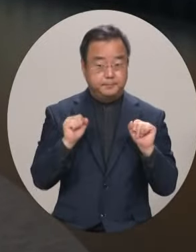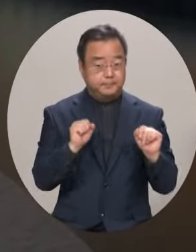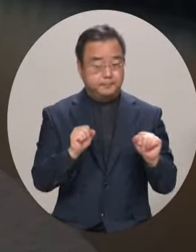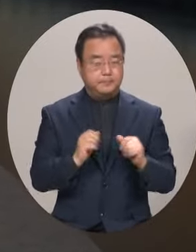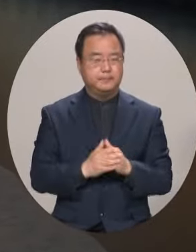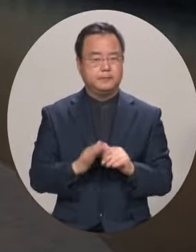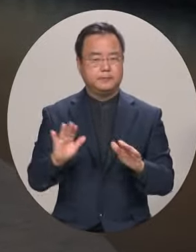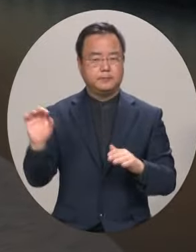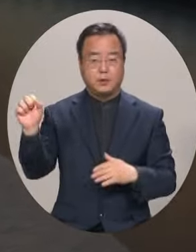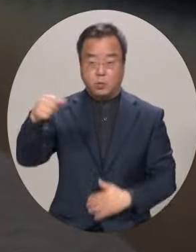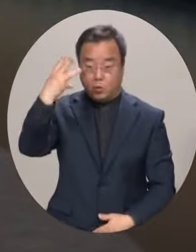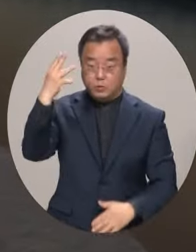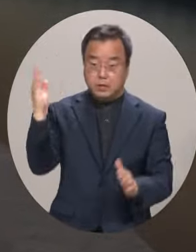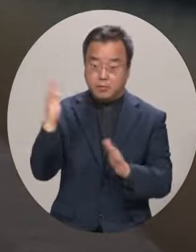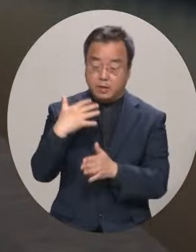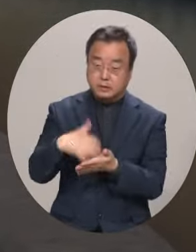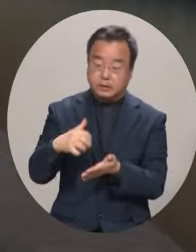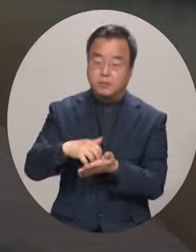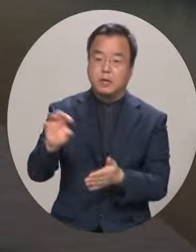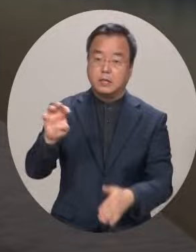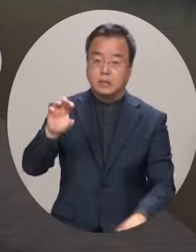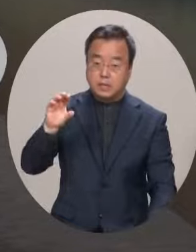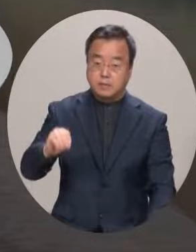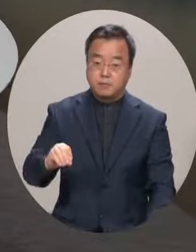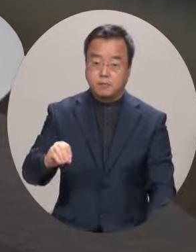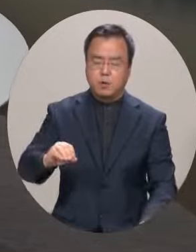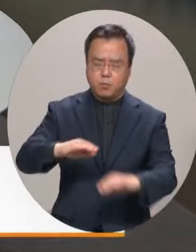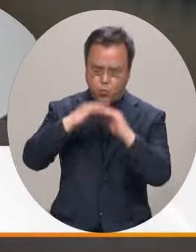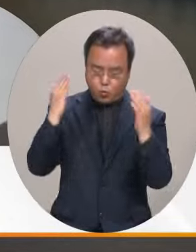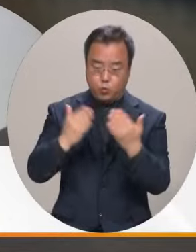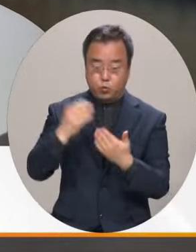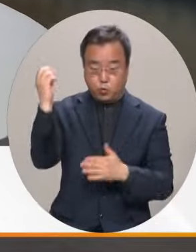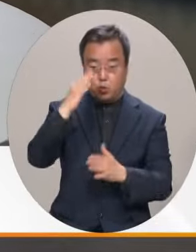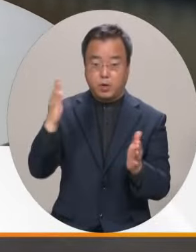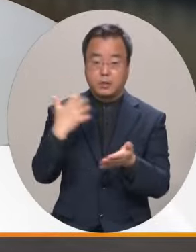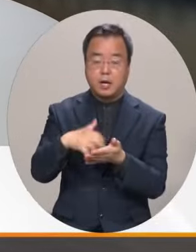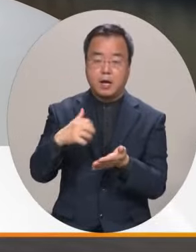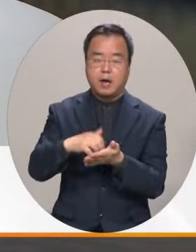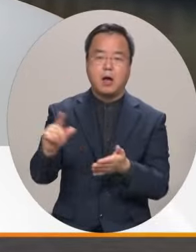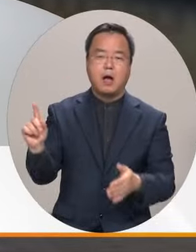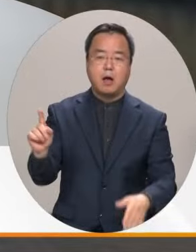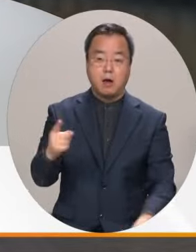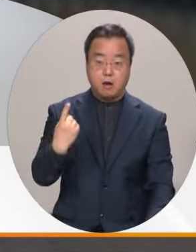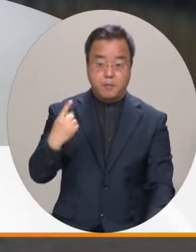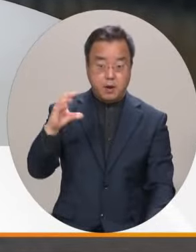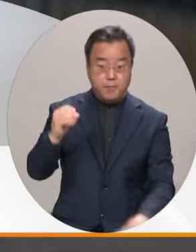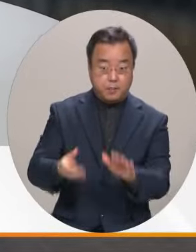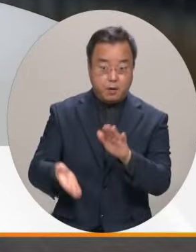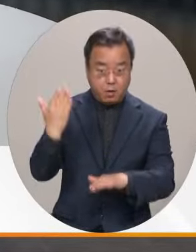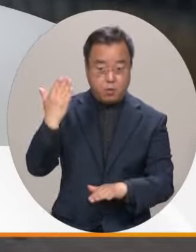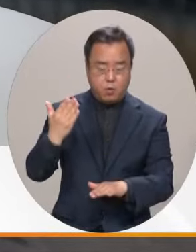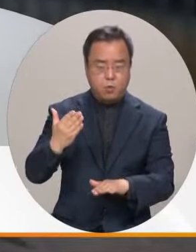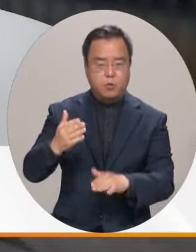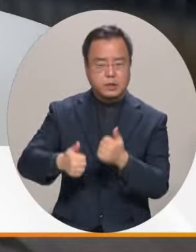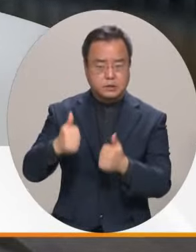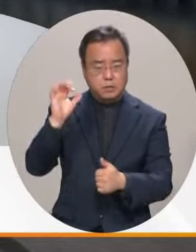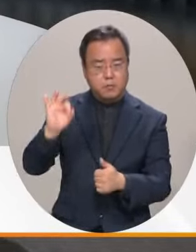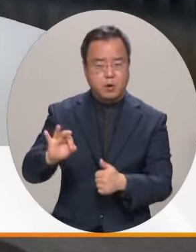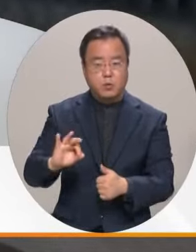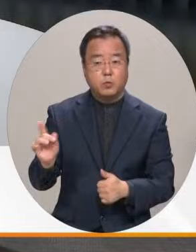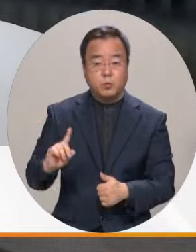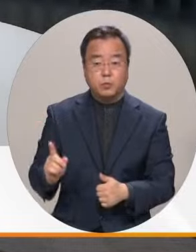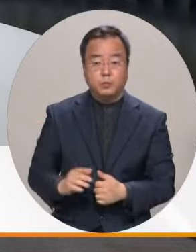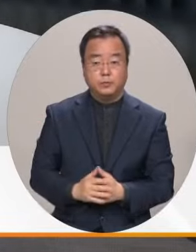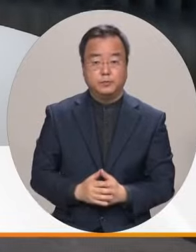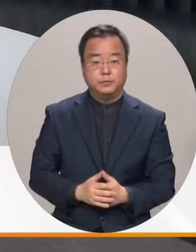수험생만 40만 명 그리고 전체 고등학생으로 넓히면 100만 명이 넘게 응시를 했더라고요 어떤 의미가 있는 시험이었습니다네